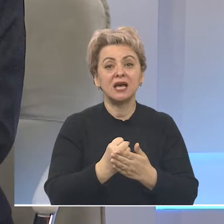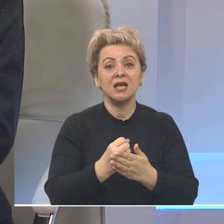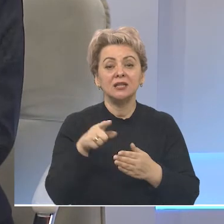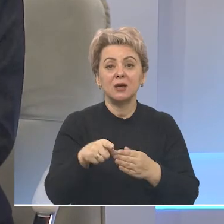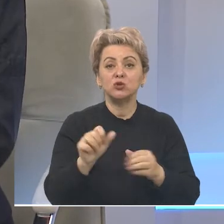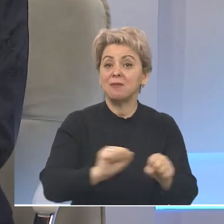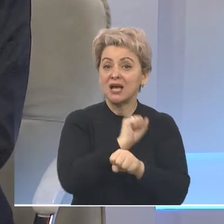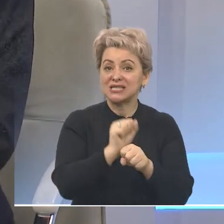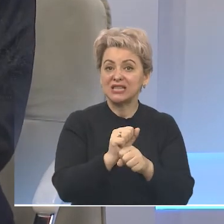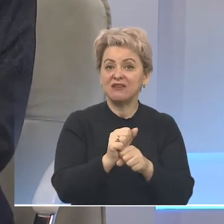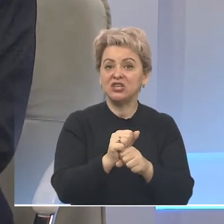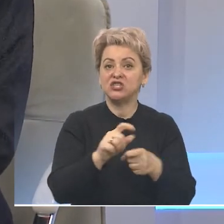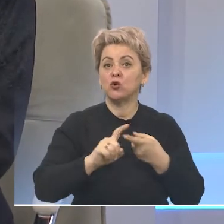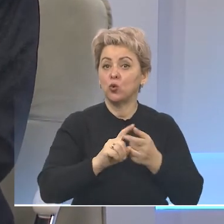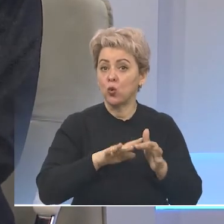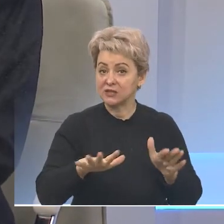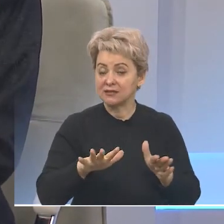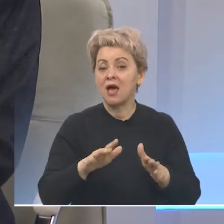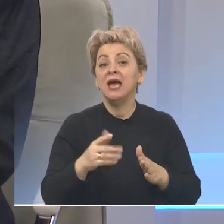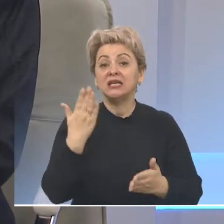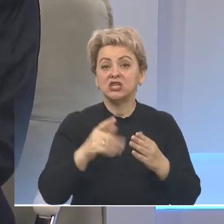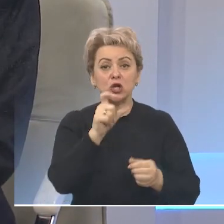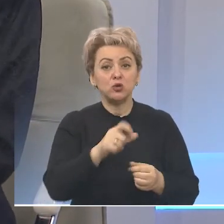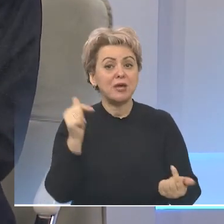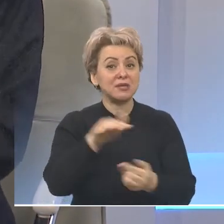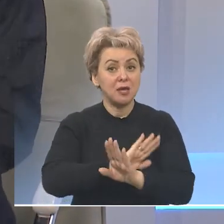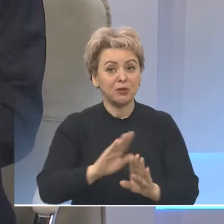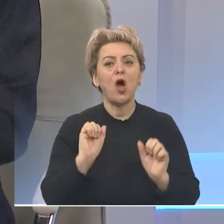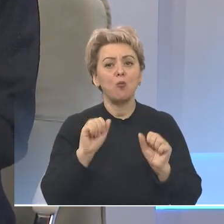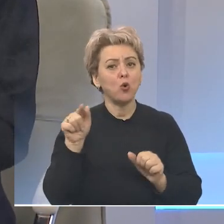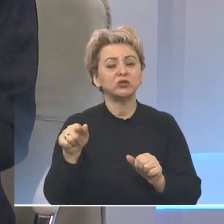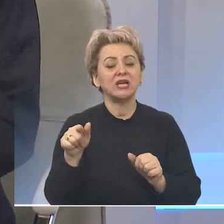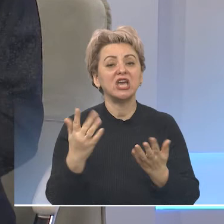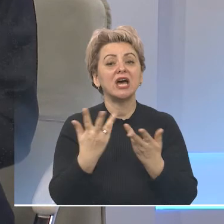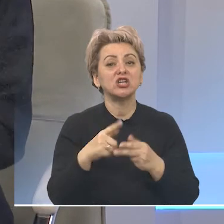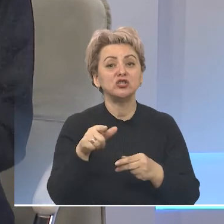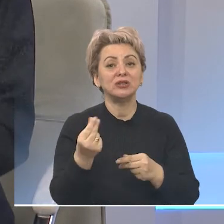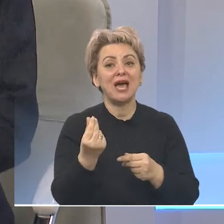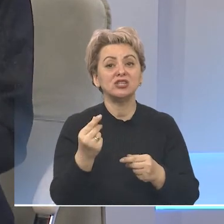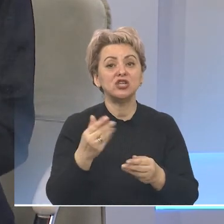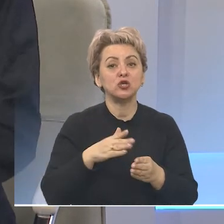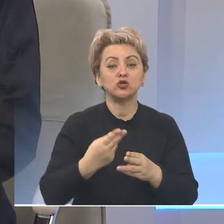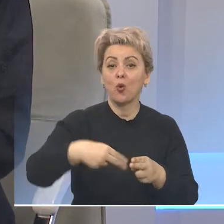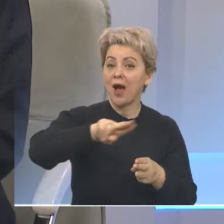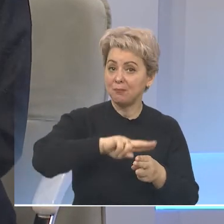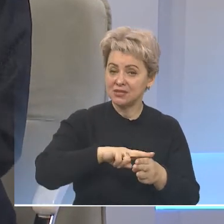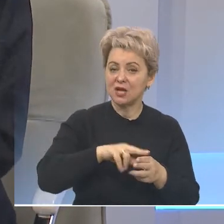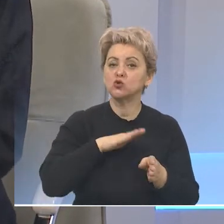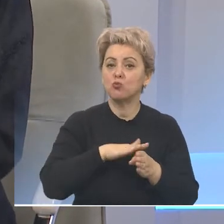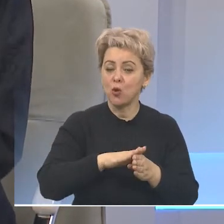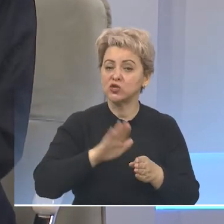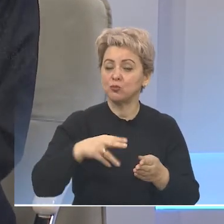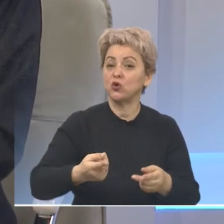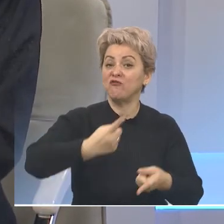справиться с пандемией. Но если людей не устраивает этот вариант, могут ли они рассчитывать на денежную полную